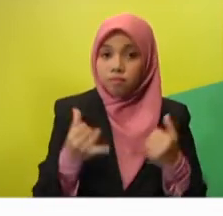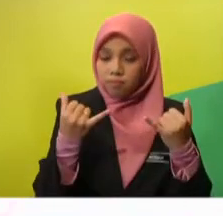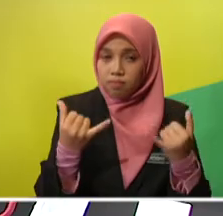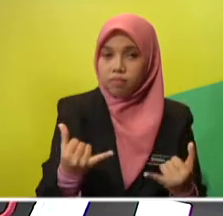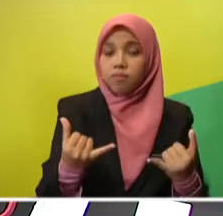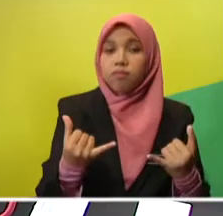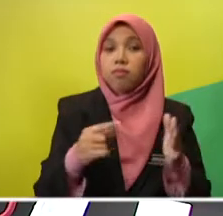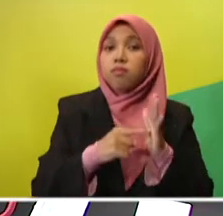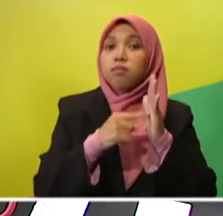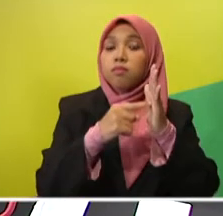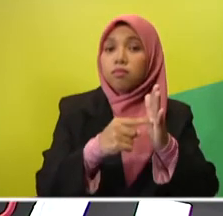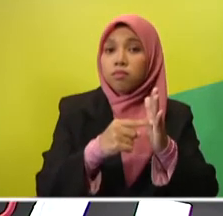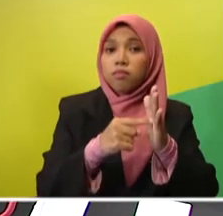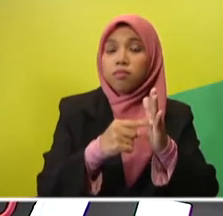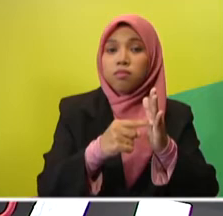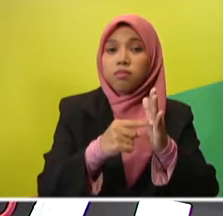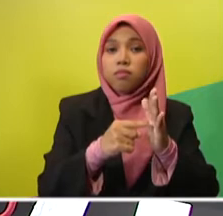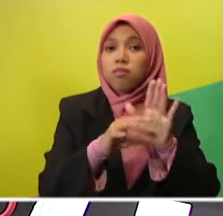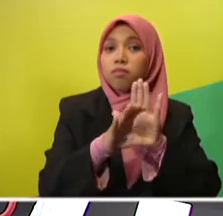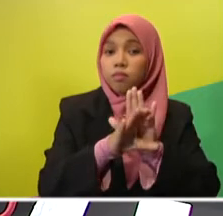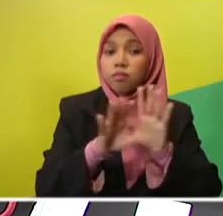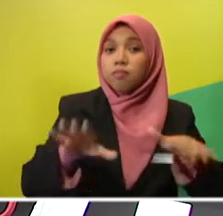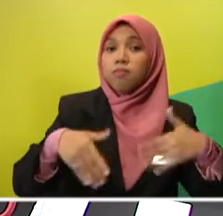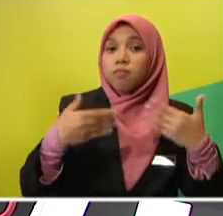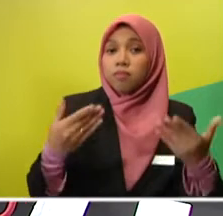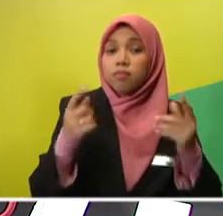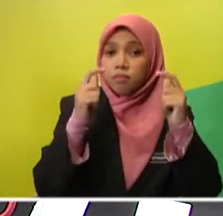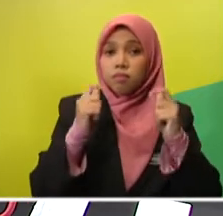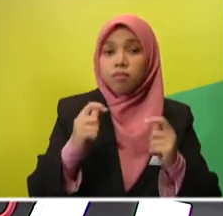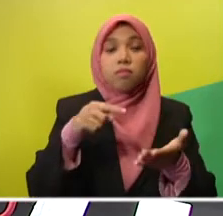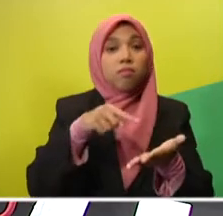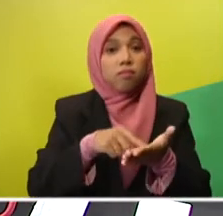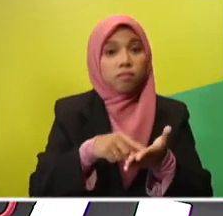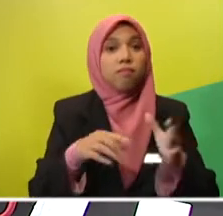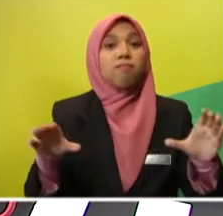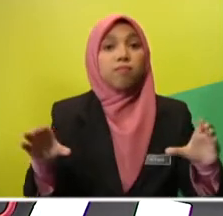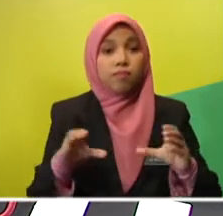macam mana teknik bergerak ini dilakukan. Okey, Cikgu Aini.